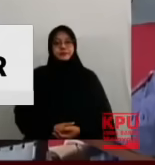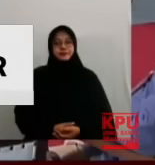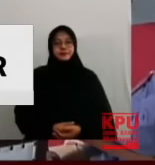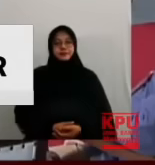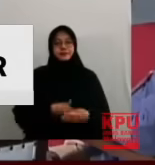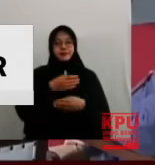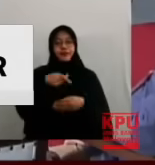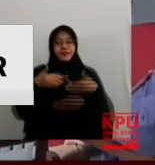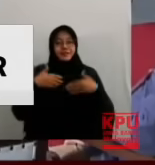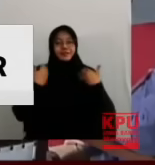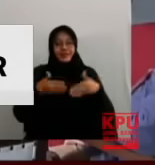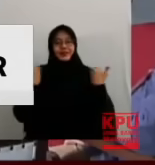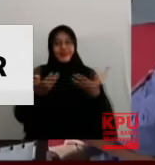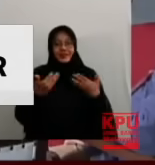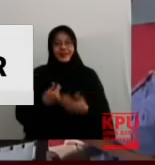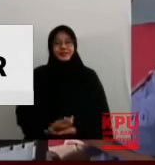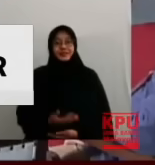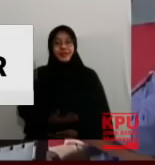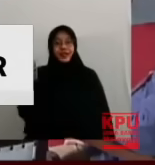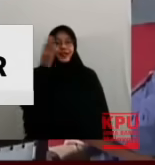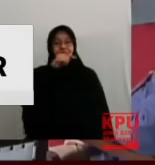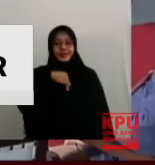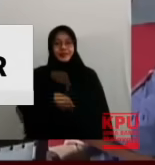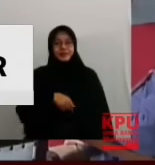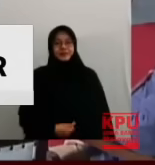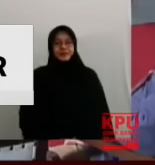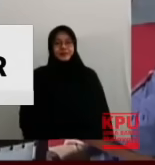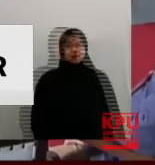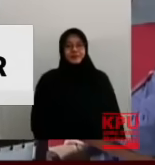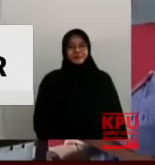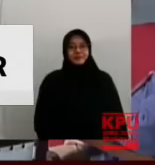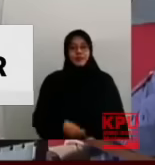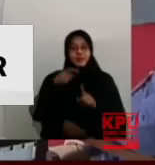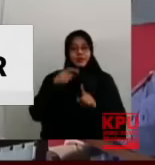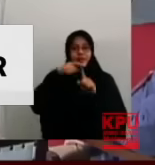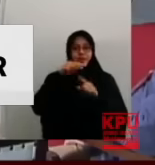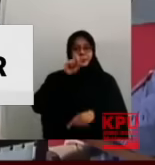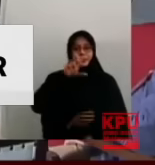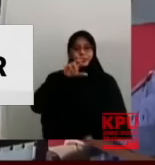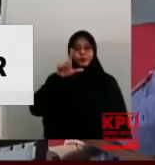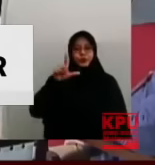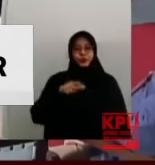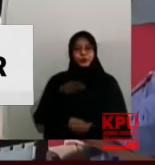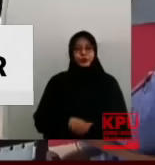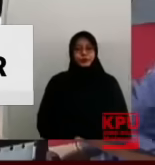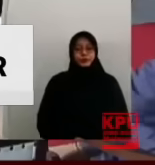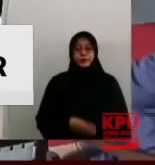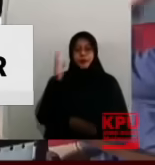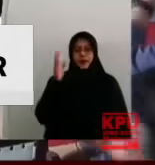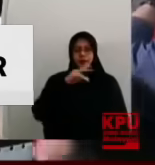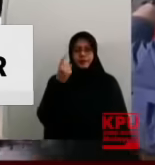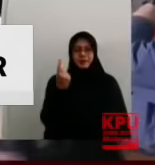yang berbahagia pada hari ini tanggal 27 Agustus 2004 hari pertama